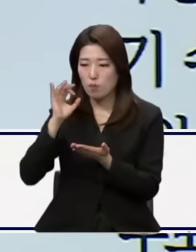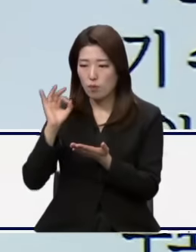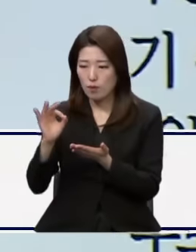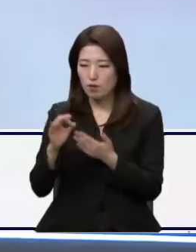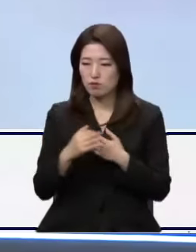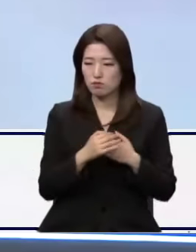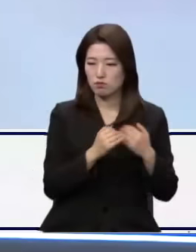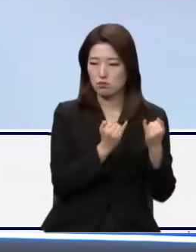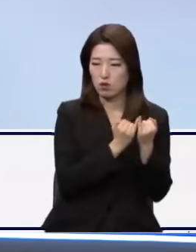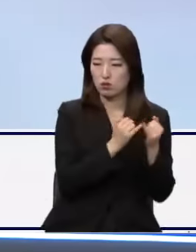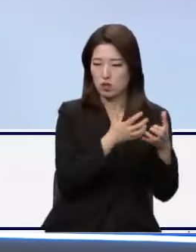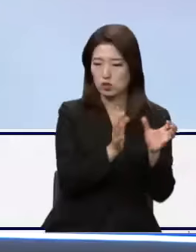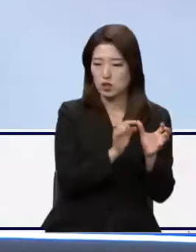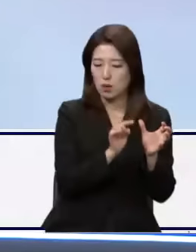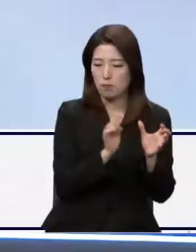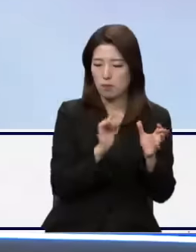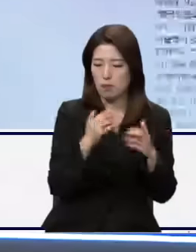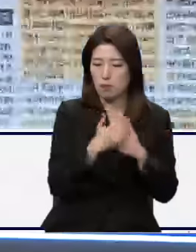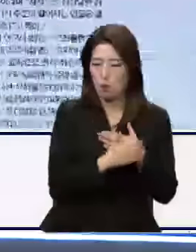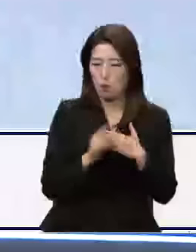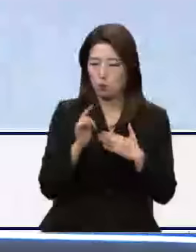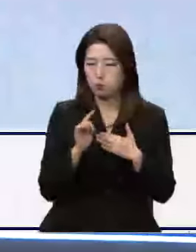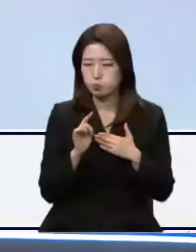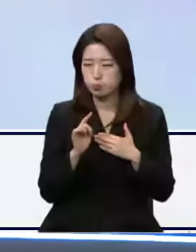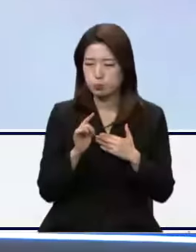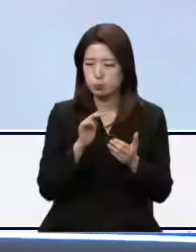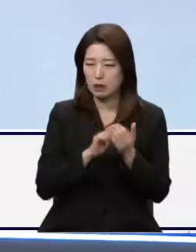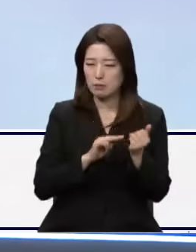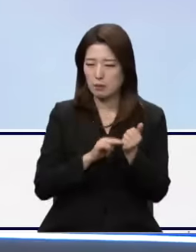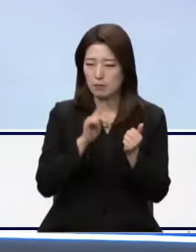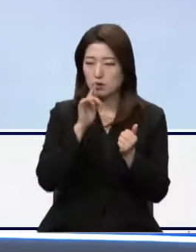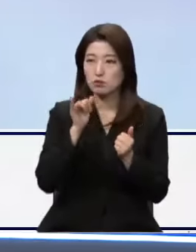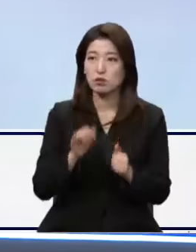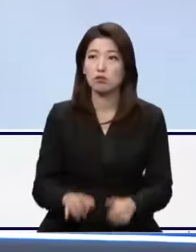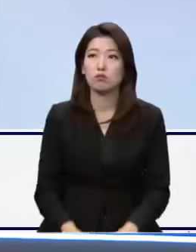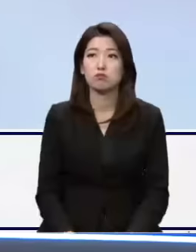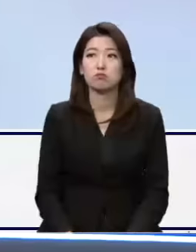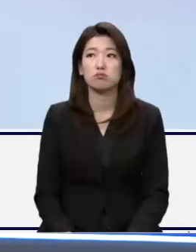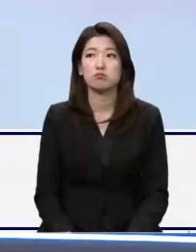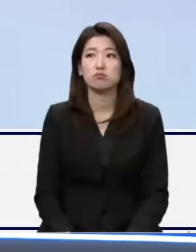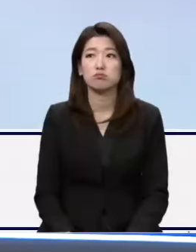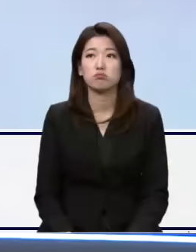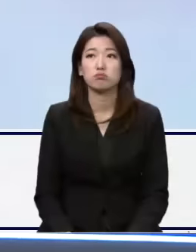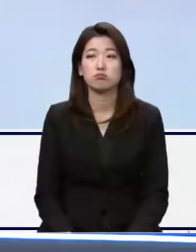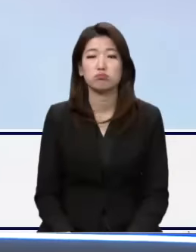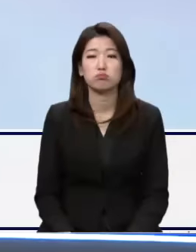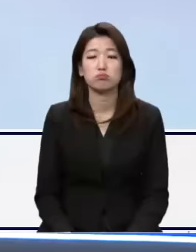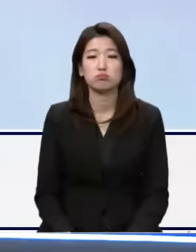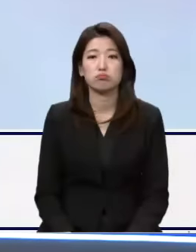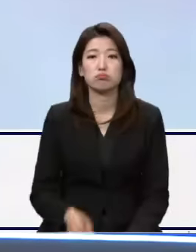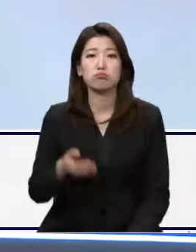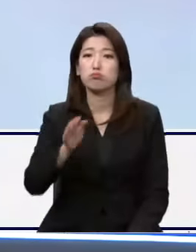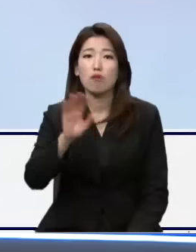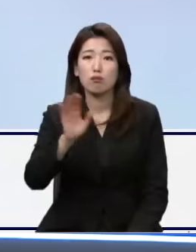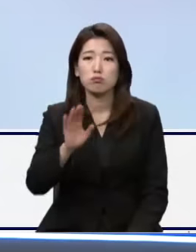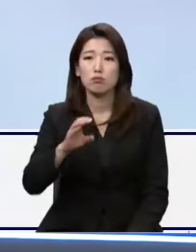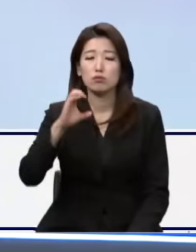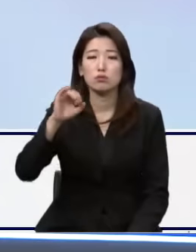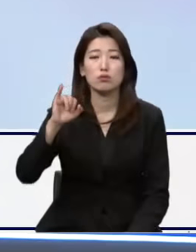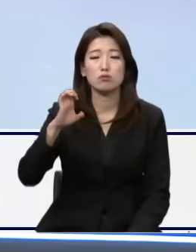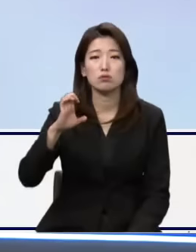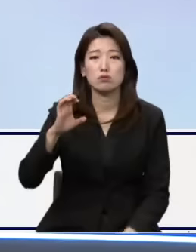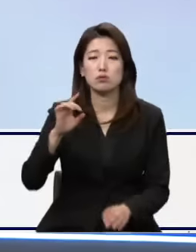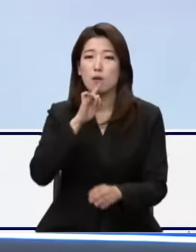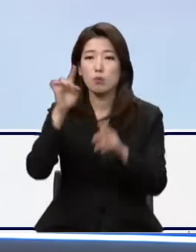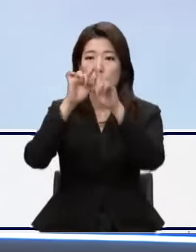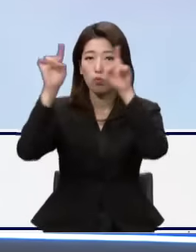기사 보겠습니다 미 cic 보고서 어디에도 이대생 성접대 동원